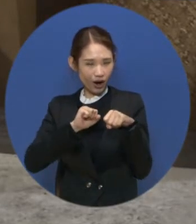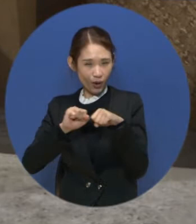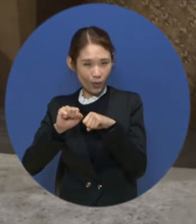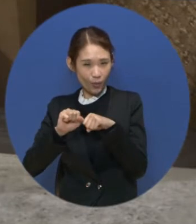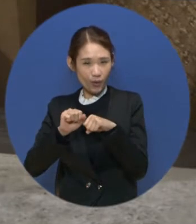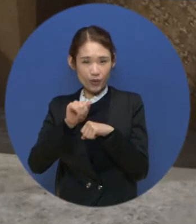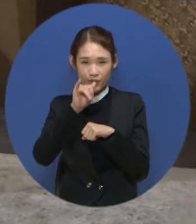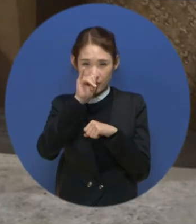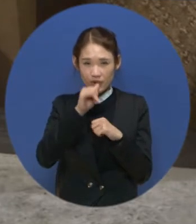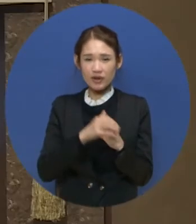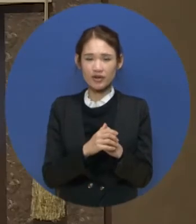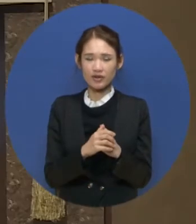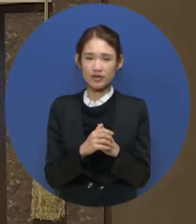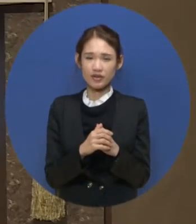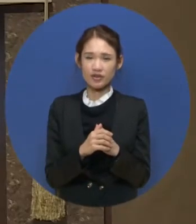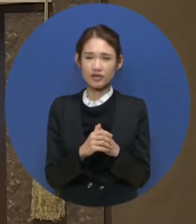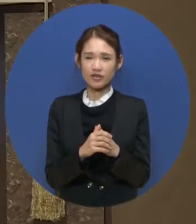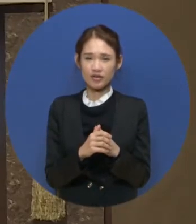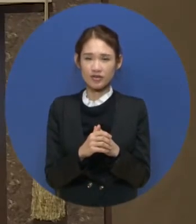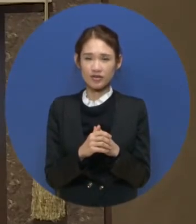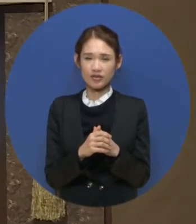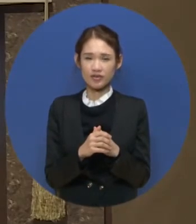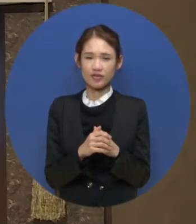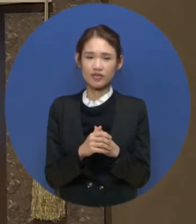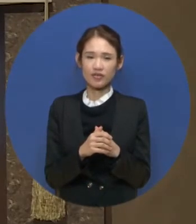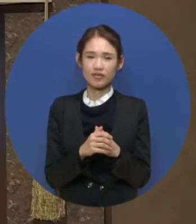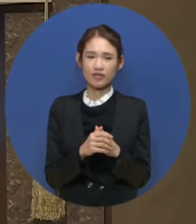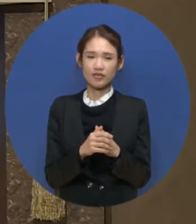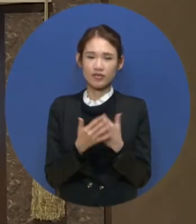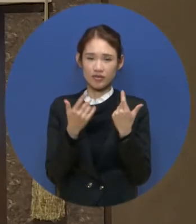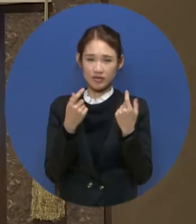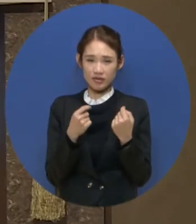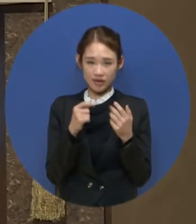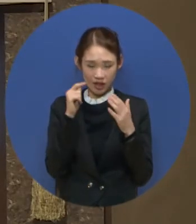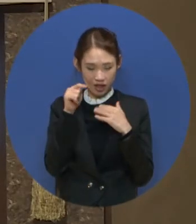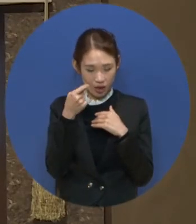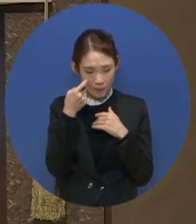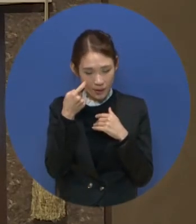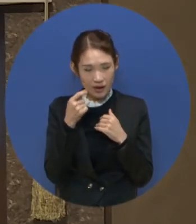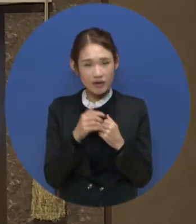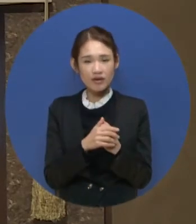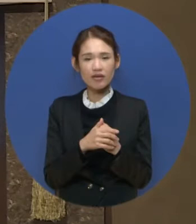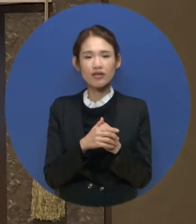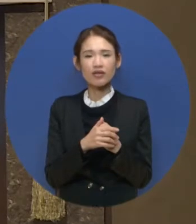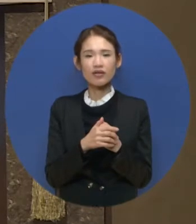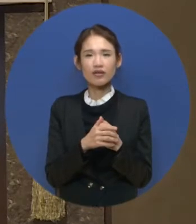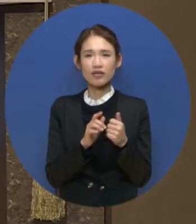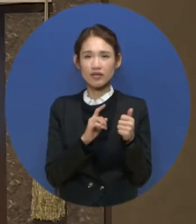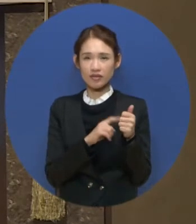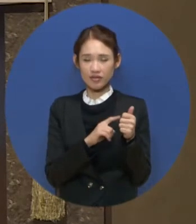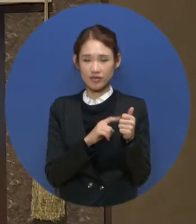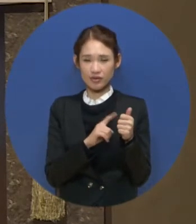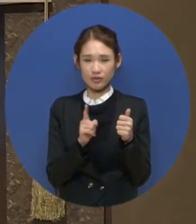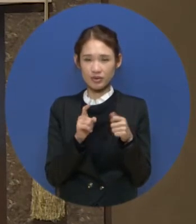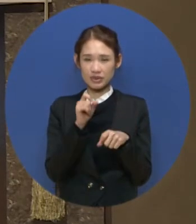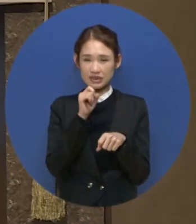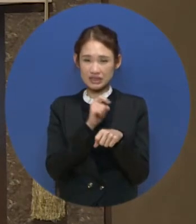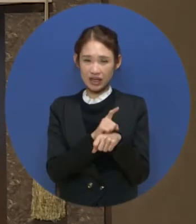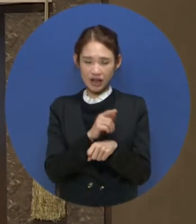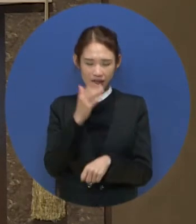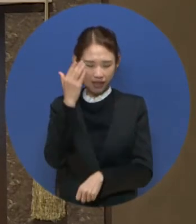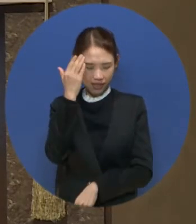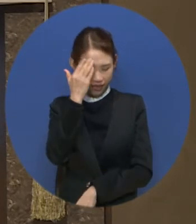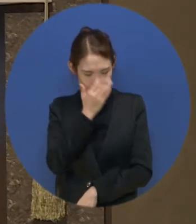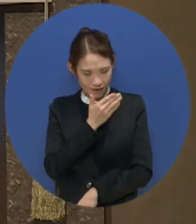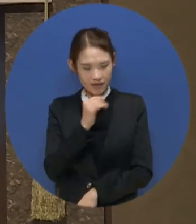지원해 주는 또 활동 지원해 주시는 분이 계시거든요. 이렇게 가봤더니 이제 이분이 좀 이렇게 성격이